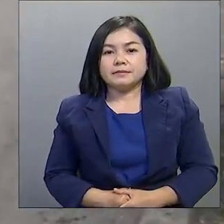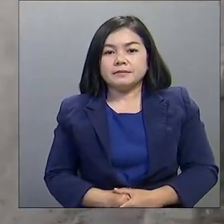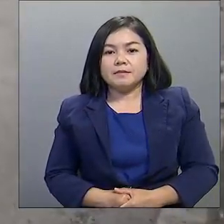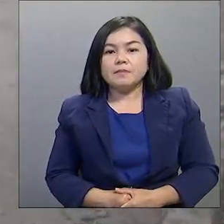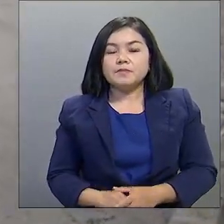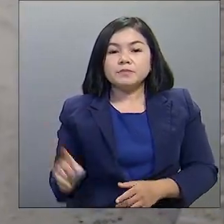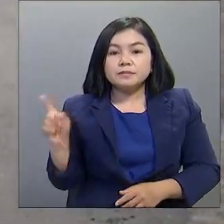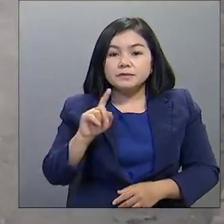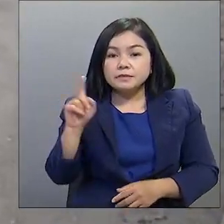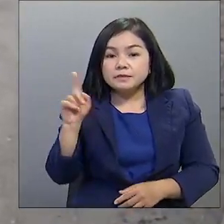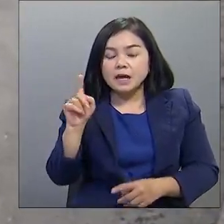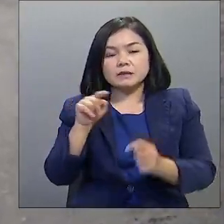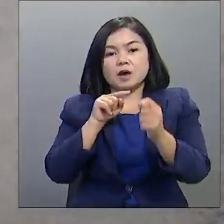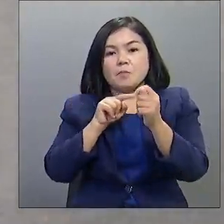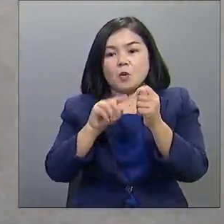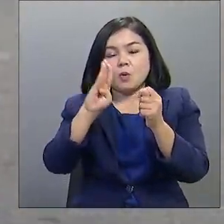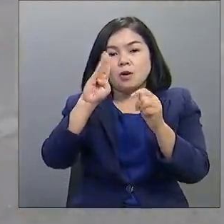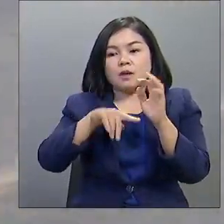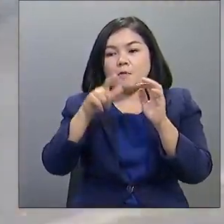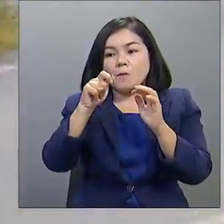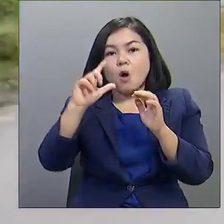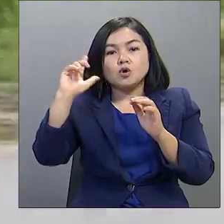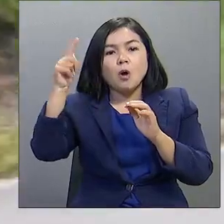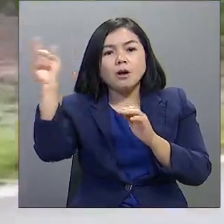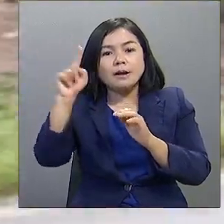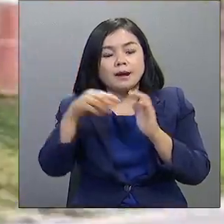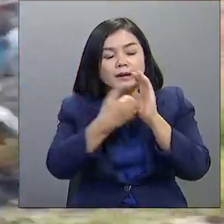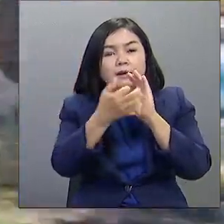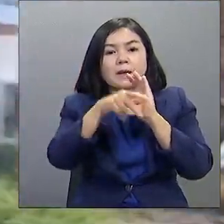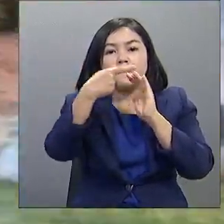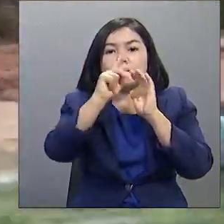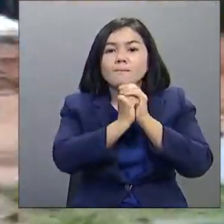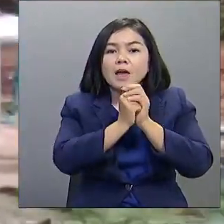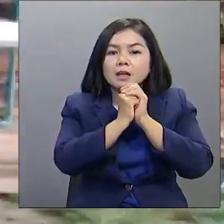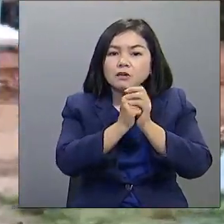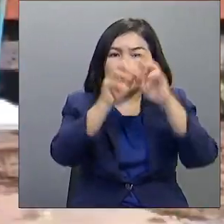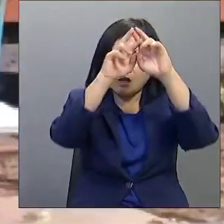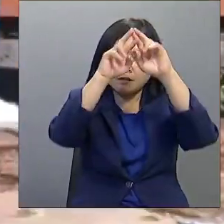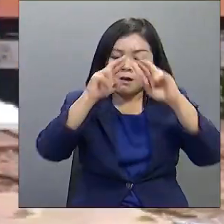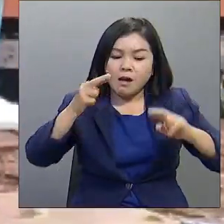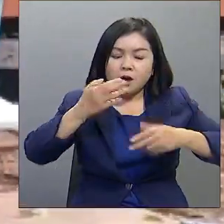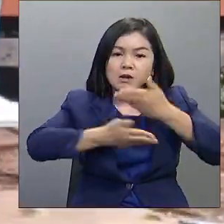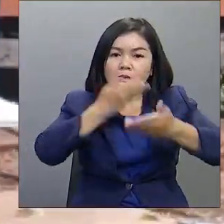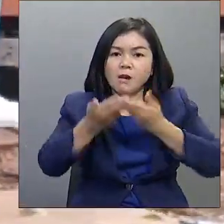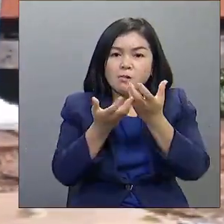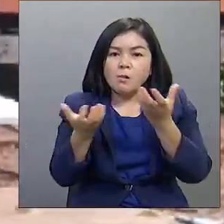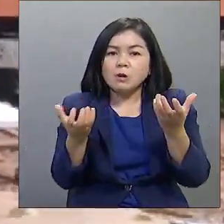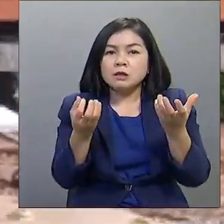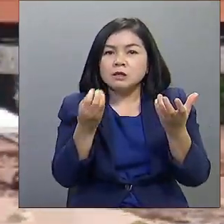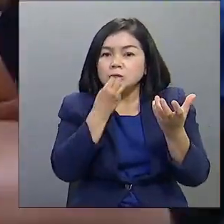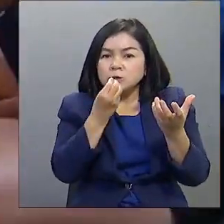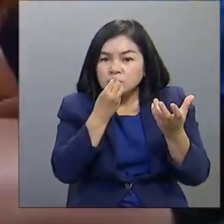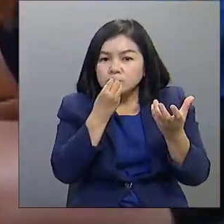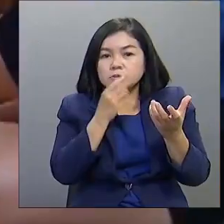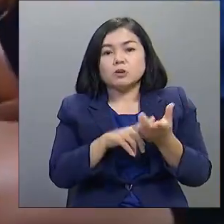ที่บ้านหนองจระเข้ตำบลบ่อทองอำเภอกบินบุรีจังหวัดปราจีนบุรีครับที่นั่นครับมีร้านหนึ่งร้านหนึ่งที่เขาบอกว่าถ้าไป